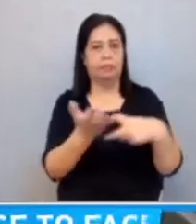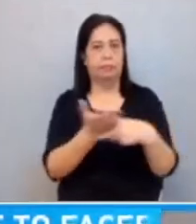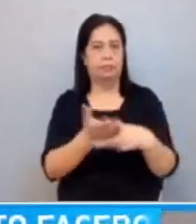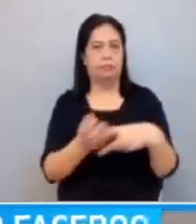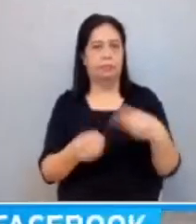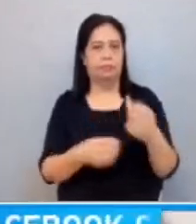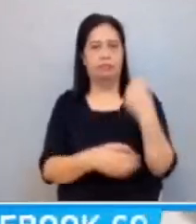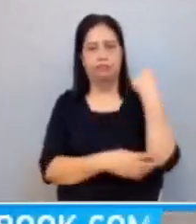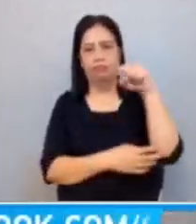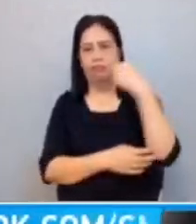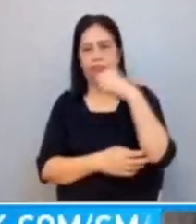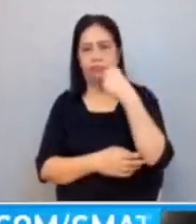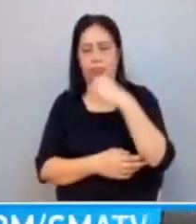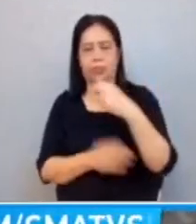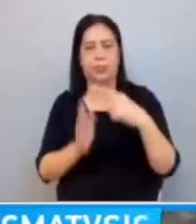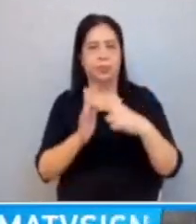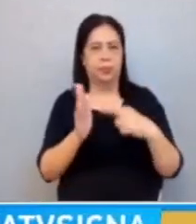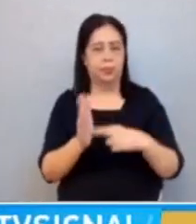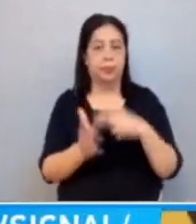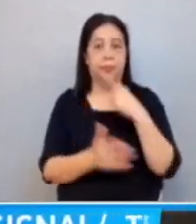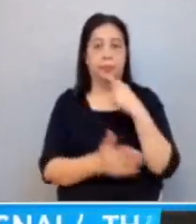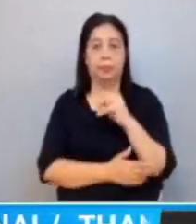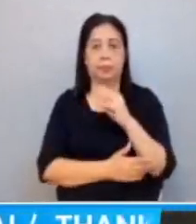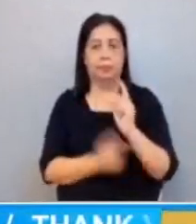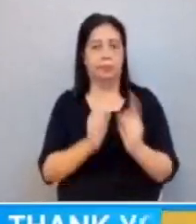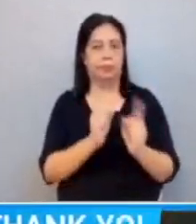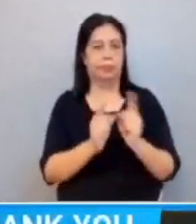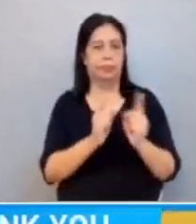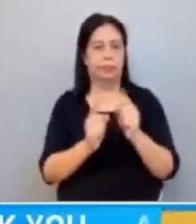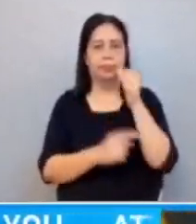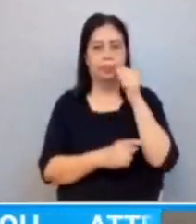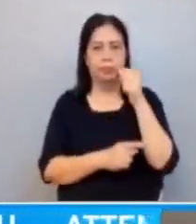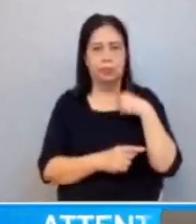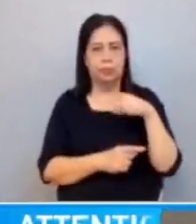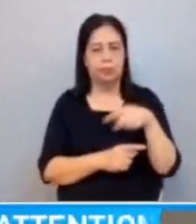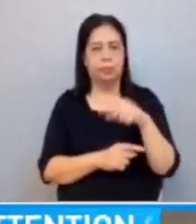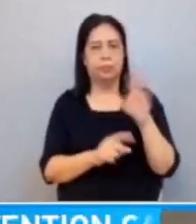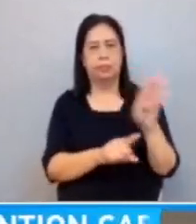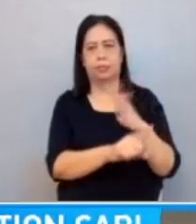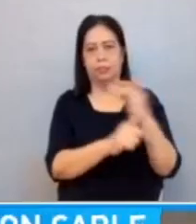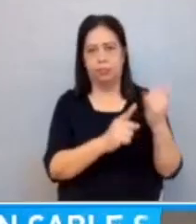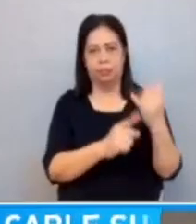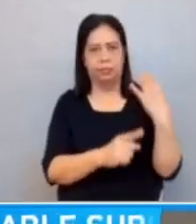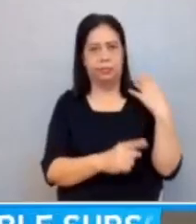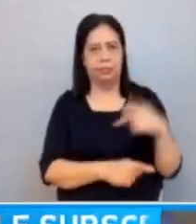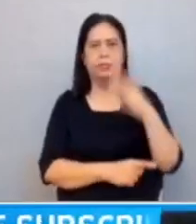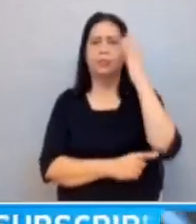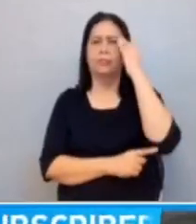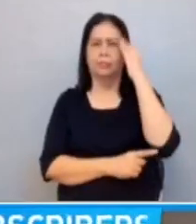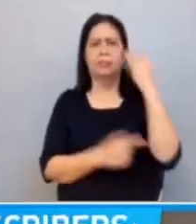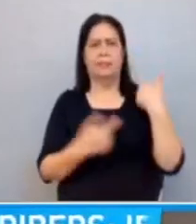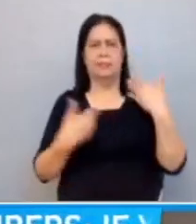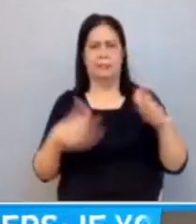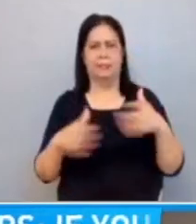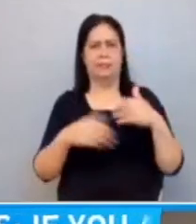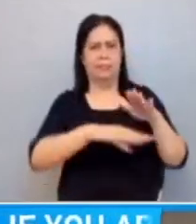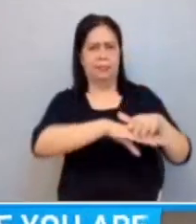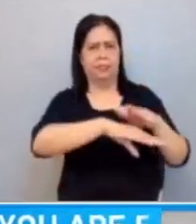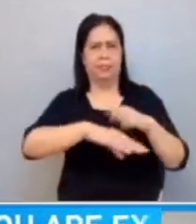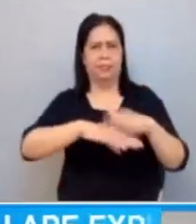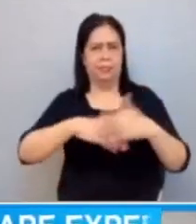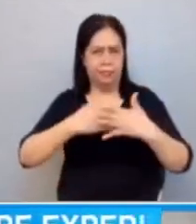paglabag. Ayon sa MMDA, nakipagdialogo sila kahapon sa mga punong barangay. Kaya alam na nila na magkakaroon ng operasyon hanggang sa mga susunod na